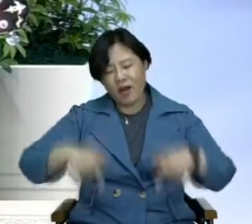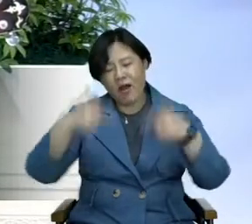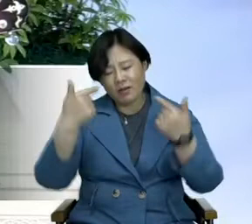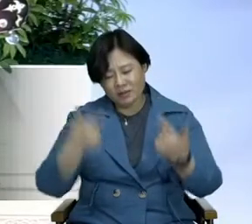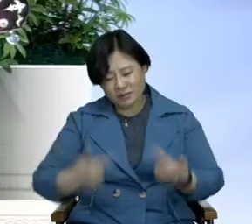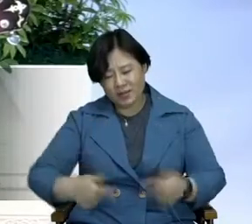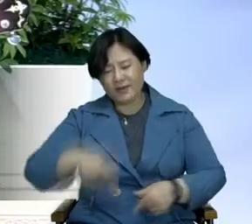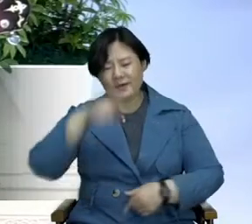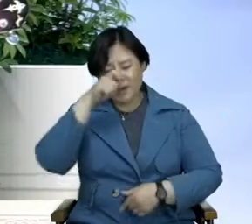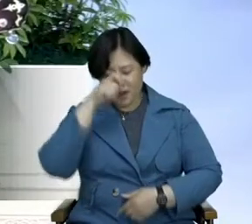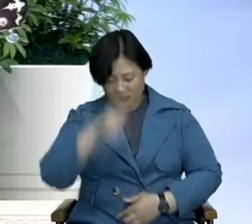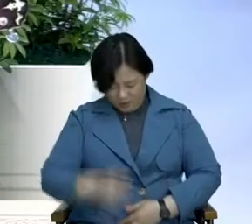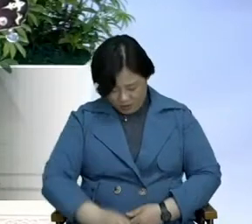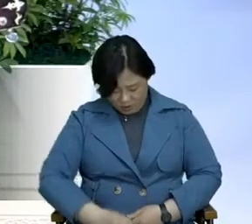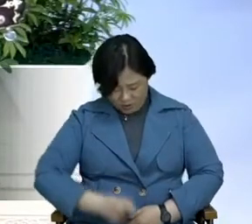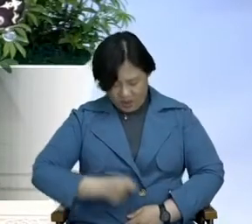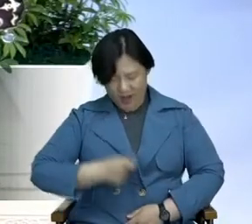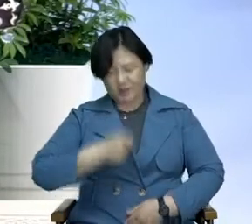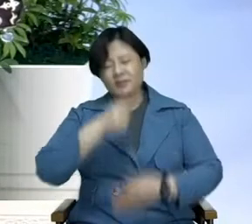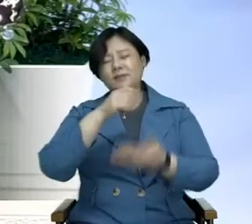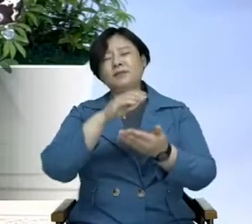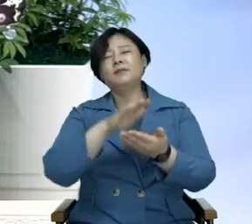주님은 언제나